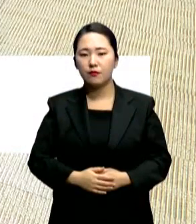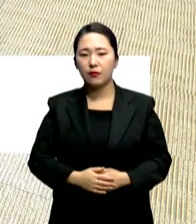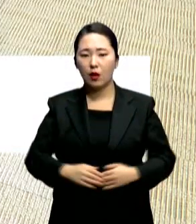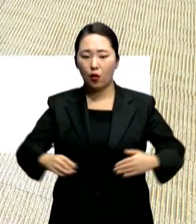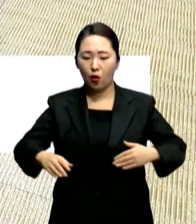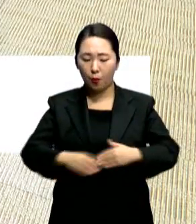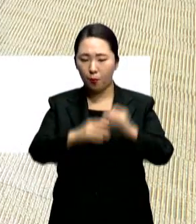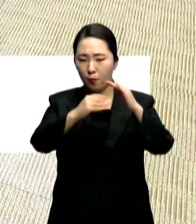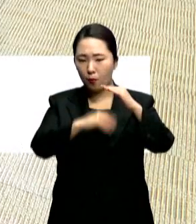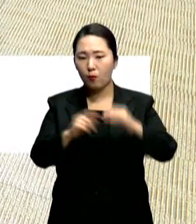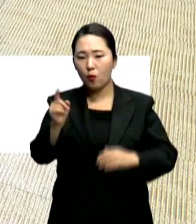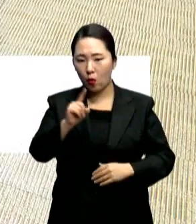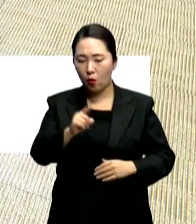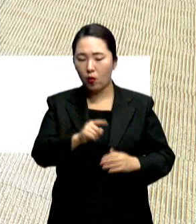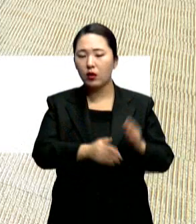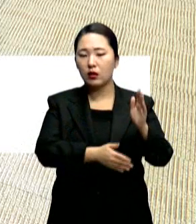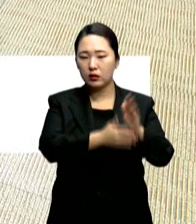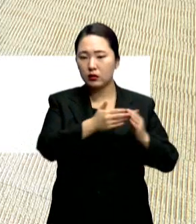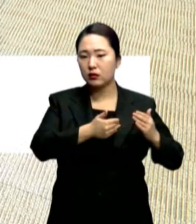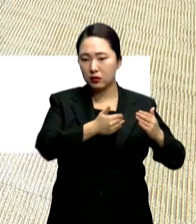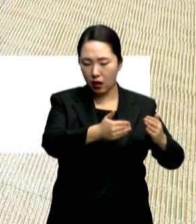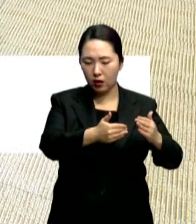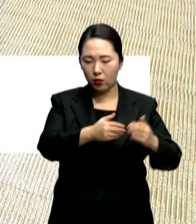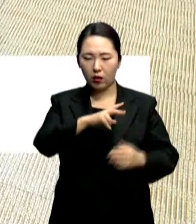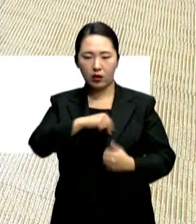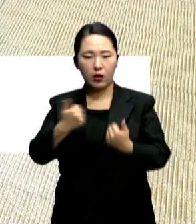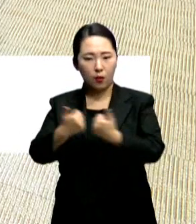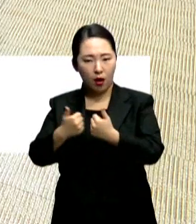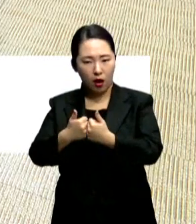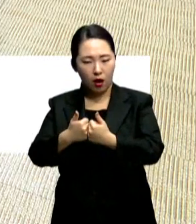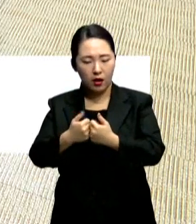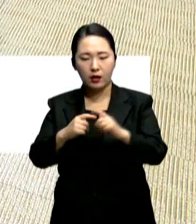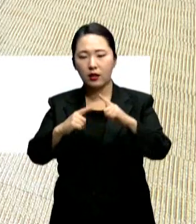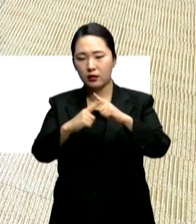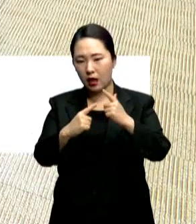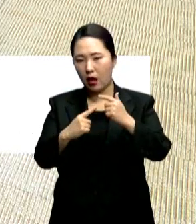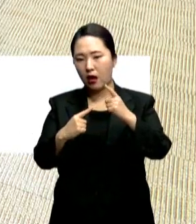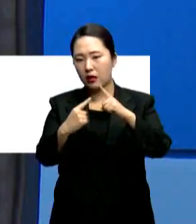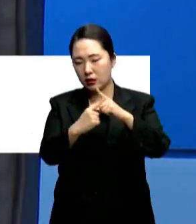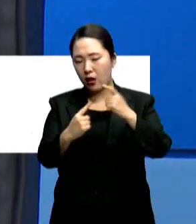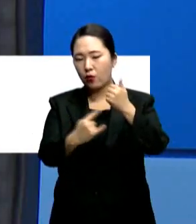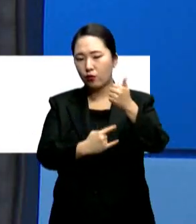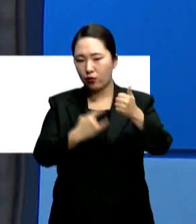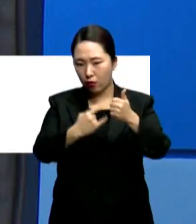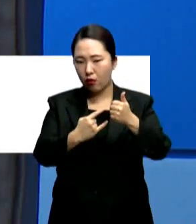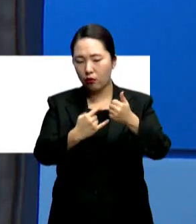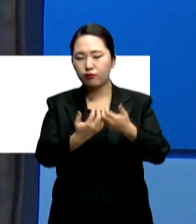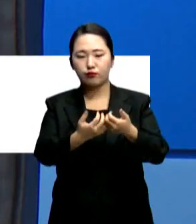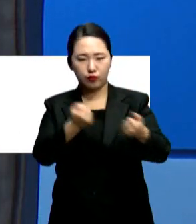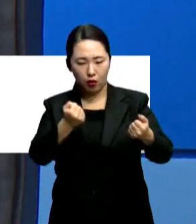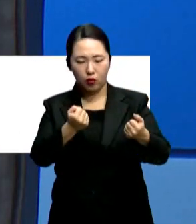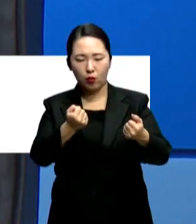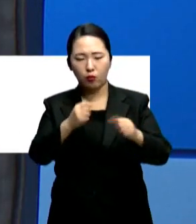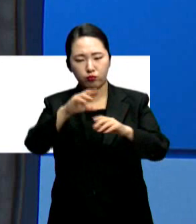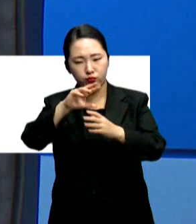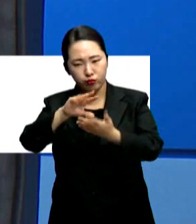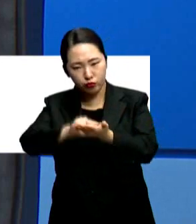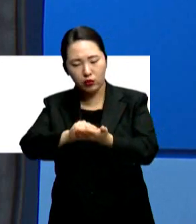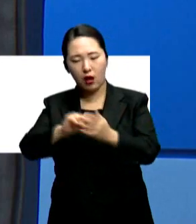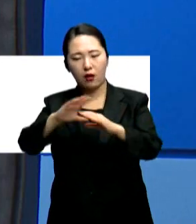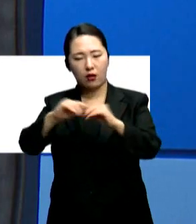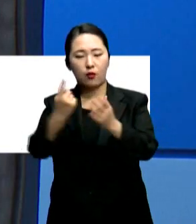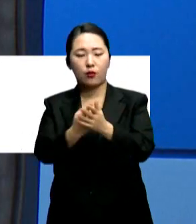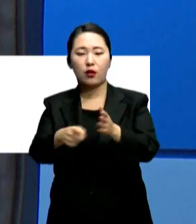이번 협약은 시집행부와 지방의회관 인상권 분리와 관련해 운영산 문제점을 보완하기 위해 지난